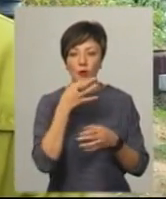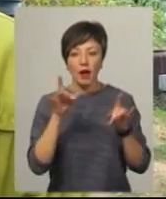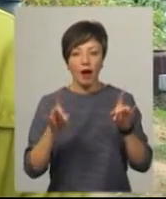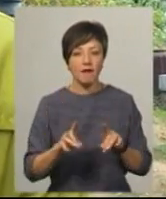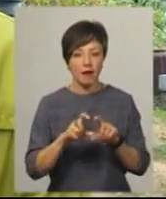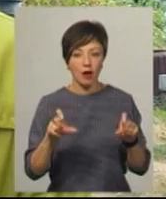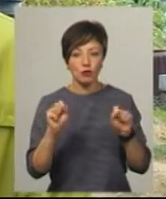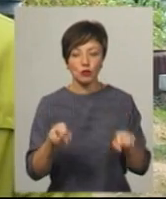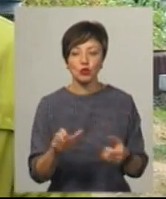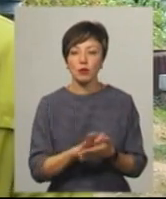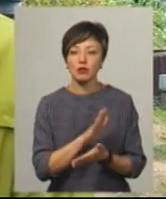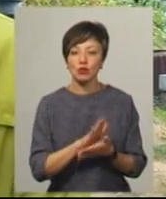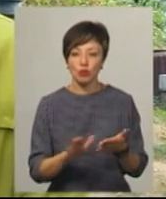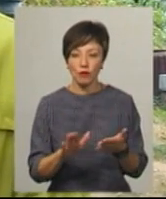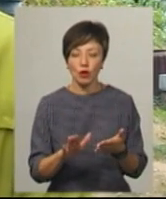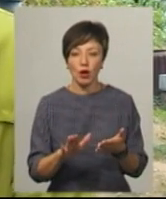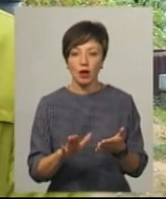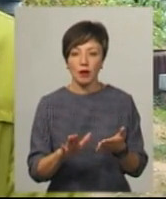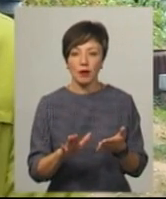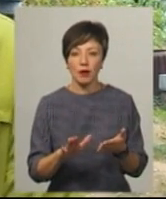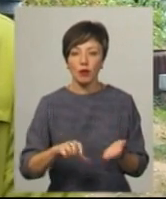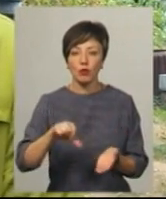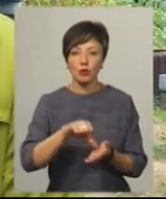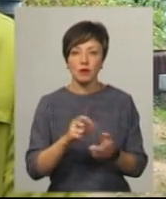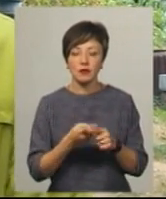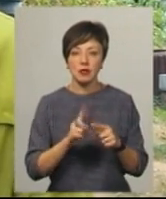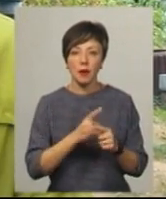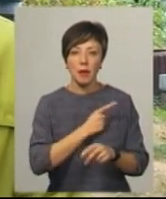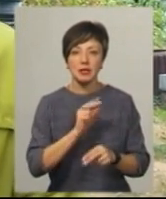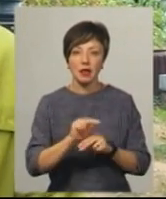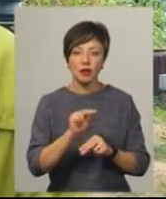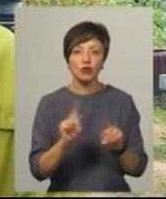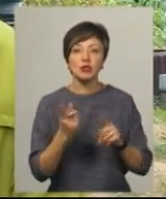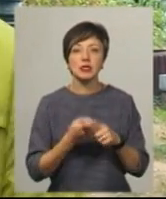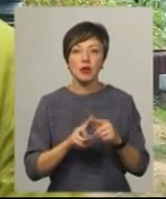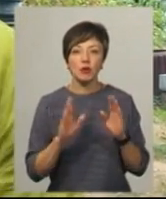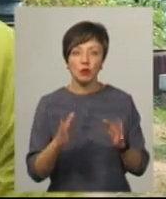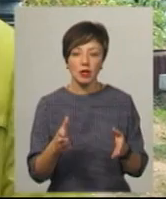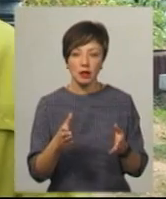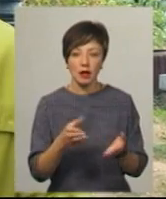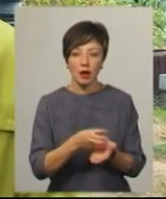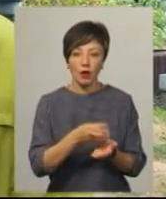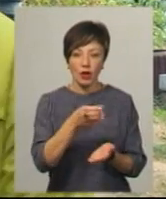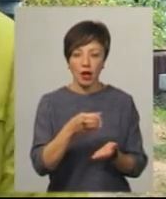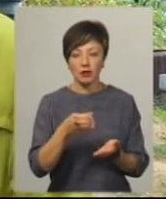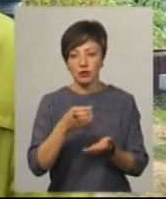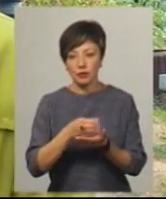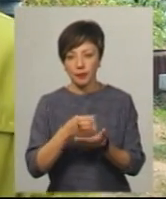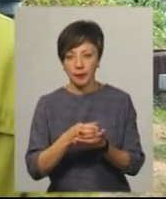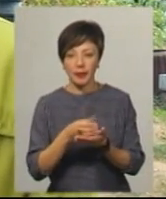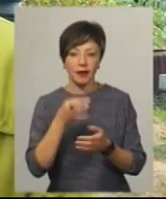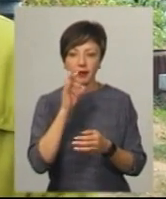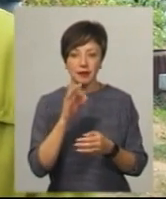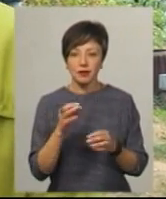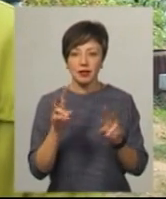Люди зможуть безкоштовно прийняти участь у цих майстер-класах. Що це буде? Це будуть філіжанки, горнятка, як ми, кожен